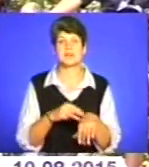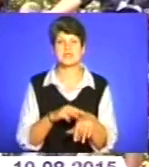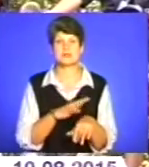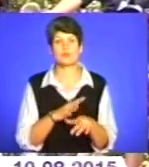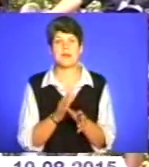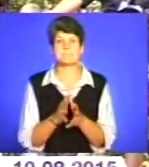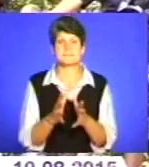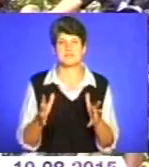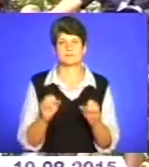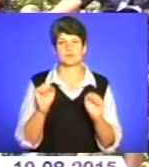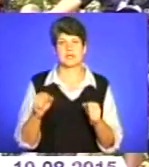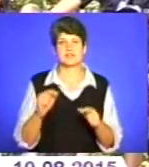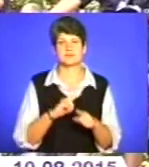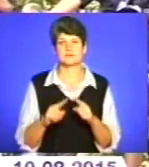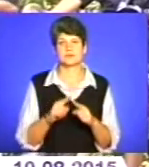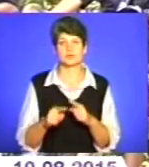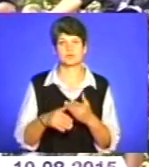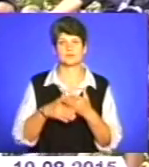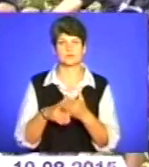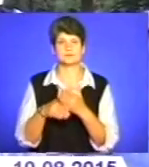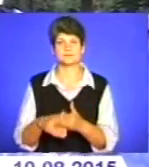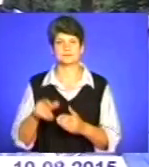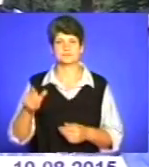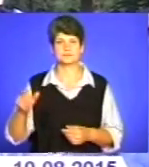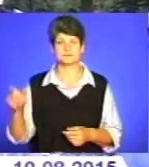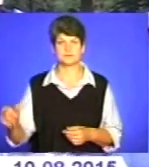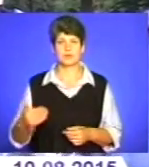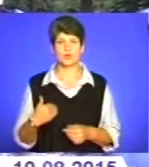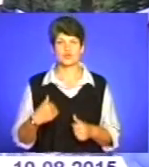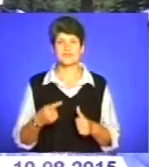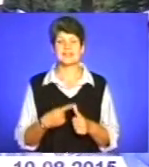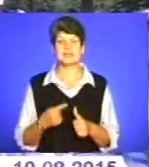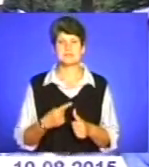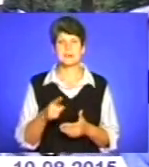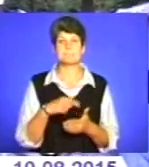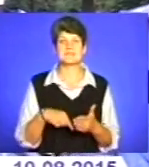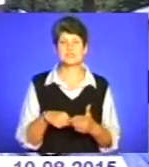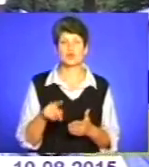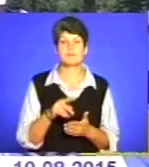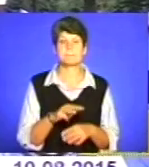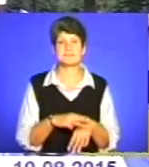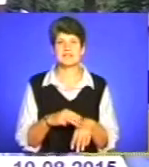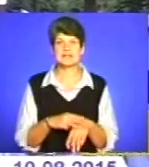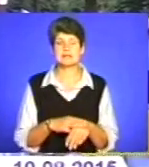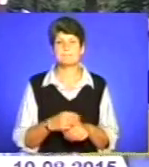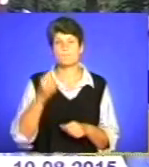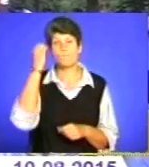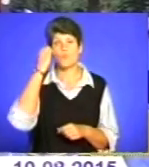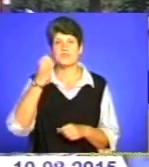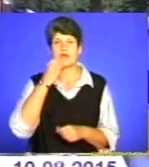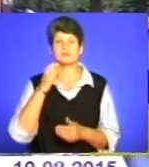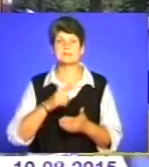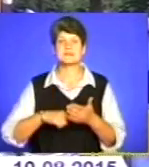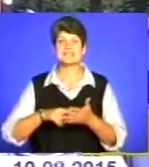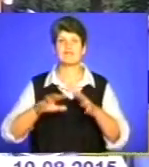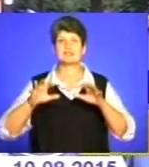більш мобільною і оперативно проходила на допомогу громадянам. Хочу від імені міської міліції, взагалі міліції, подякувати міській владі за